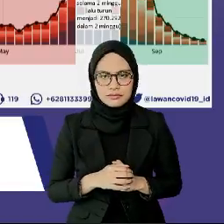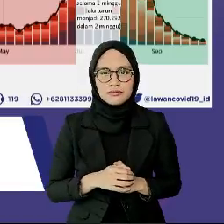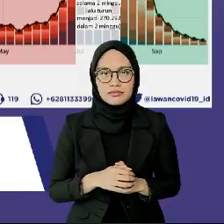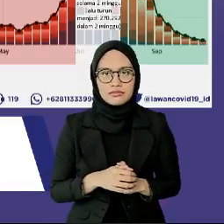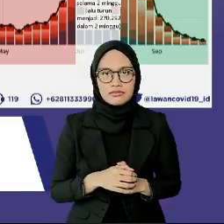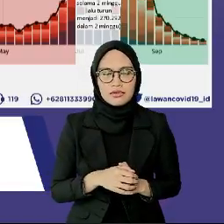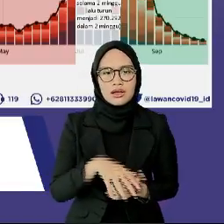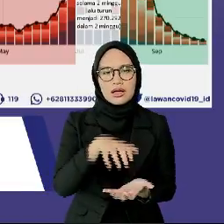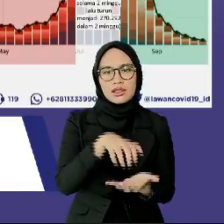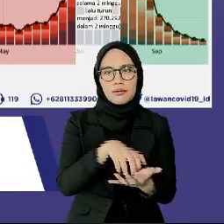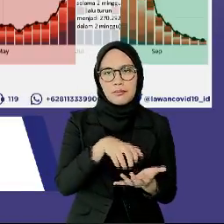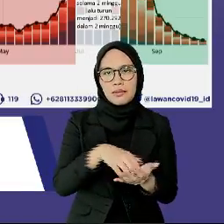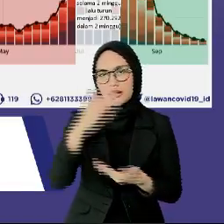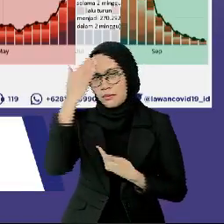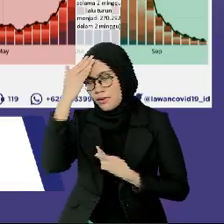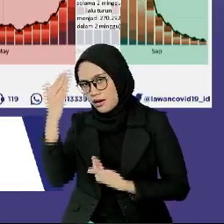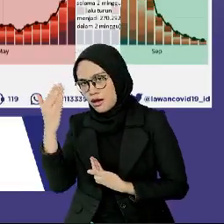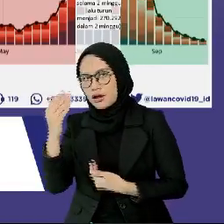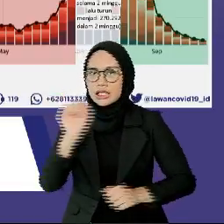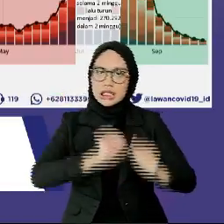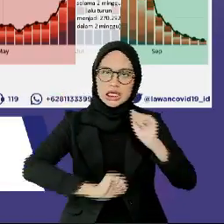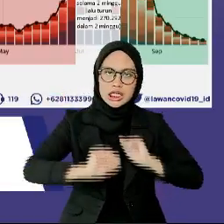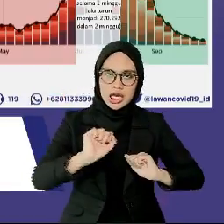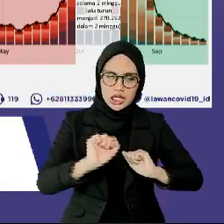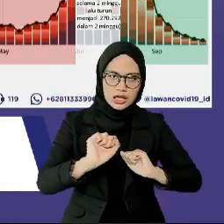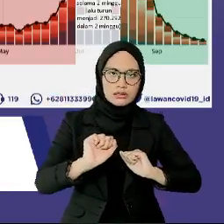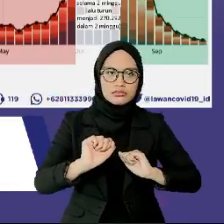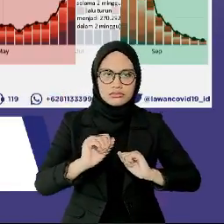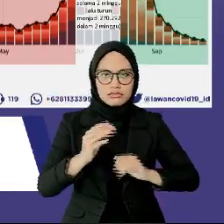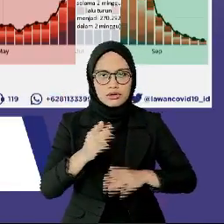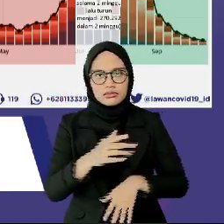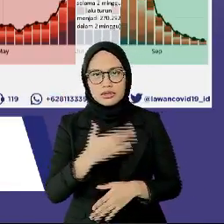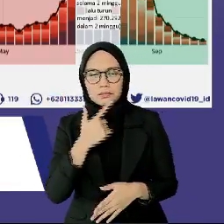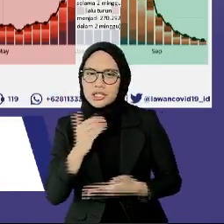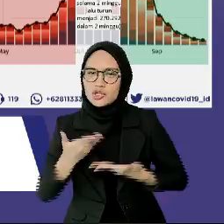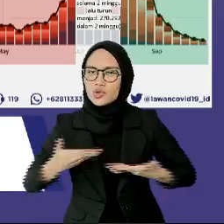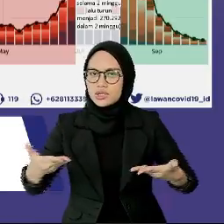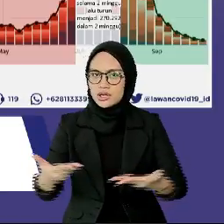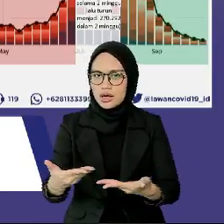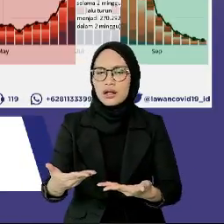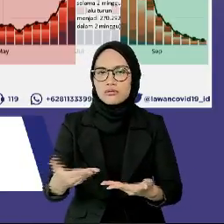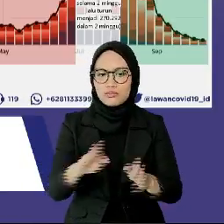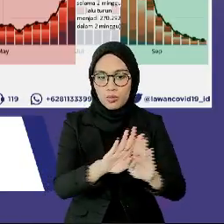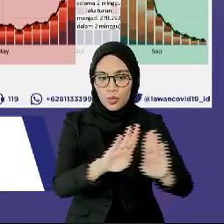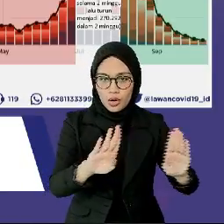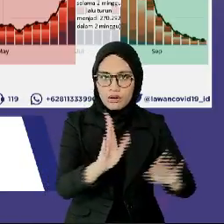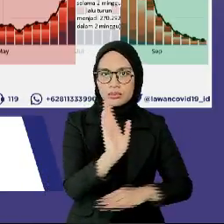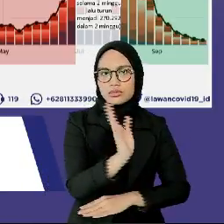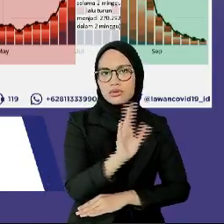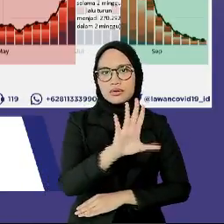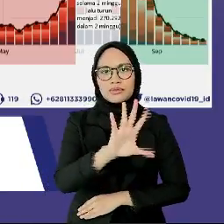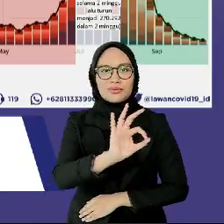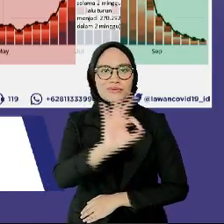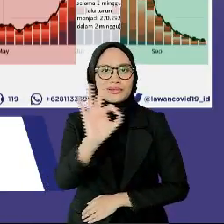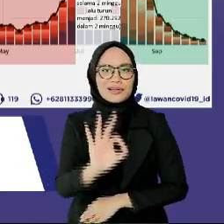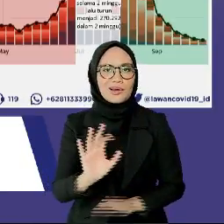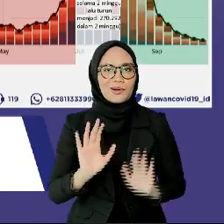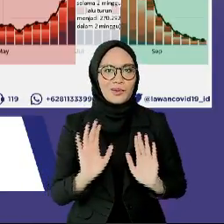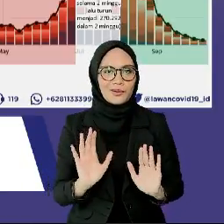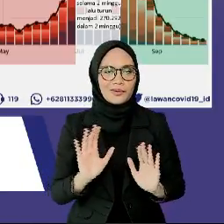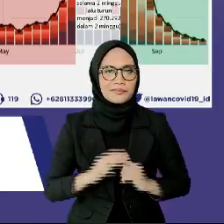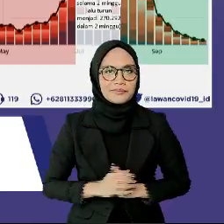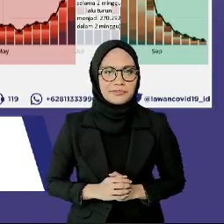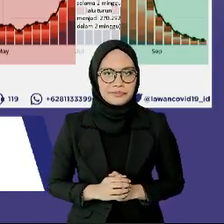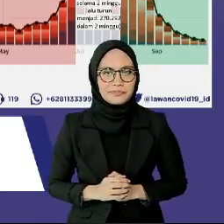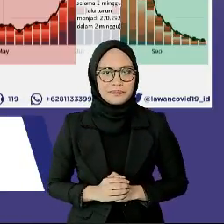umum, rumah ibadah, dan kegiatan sosial mulai dibuka dengan kapasitas 50%. Dapat dikatakan,